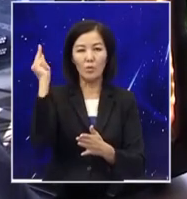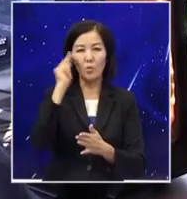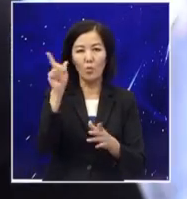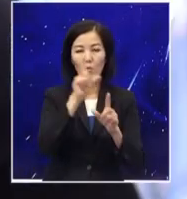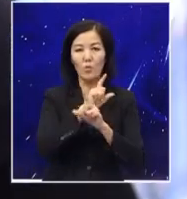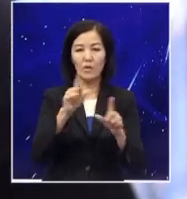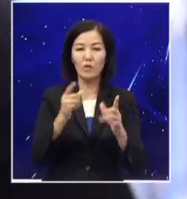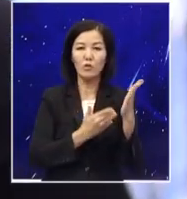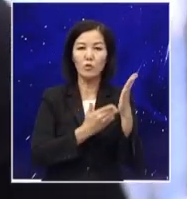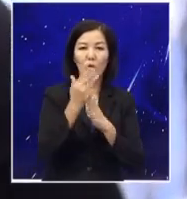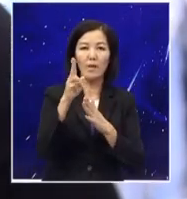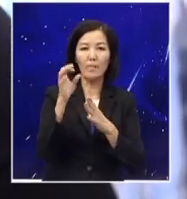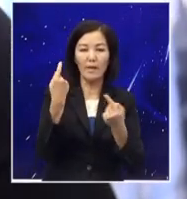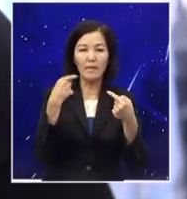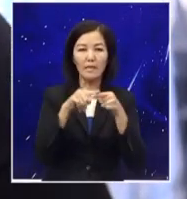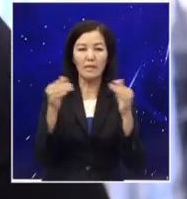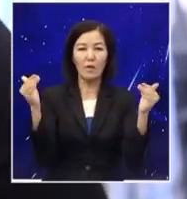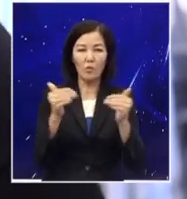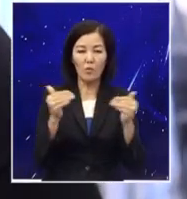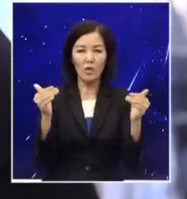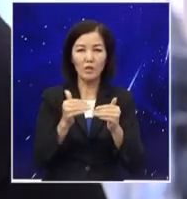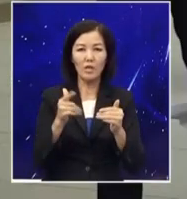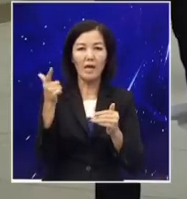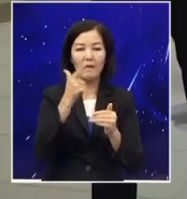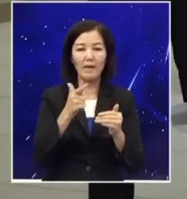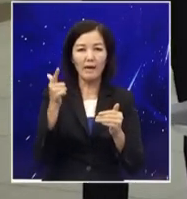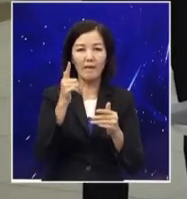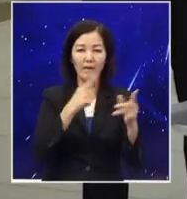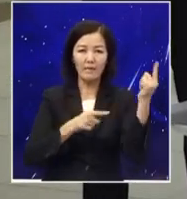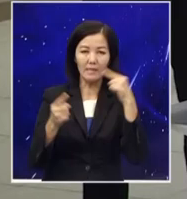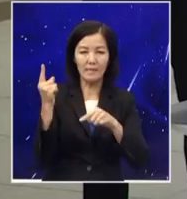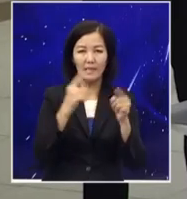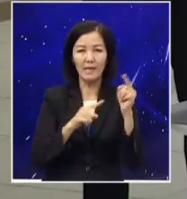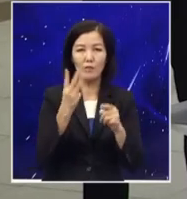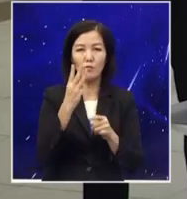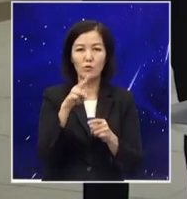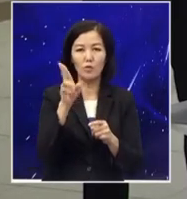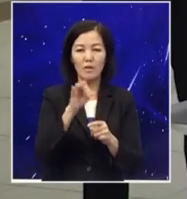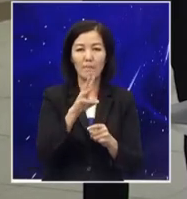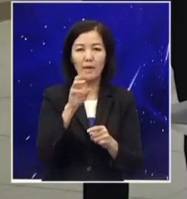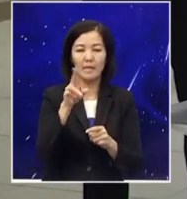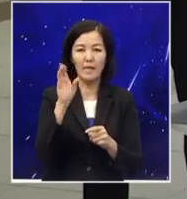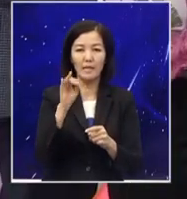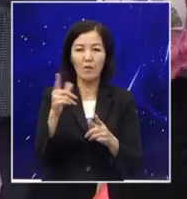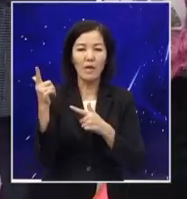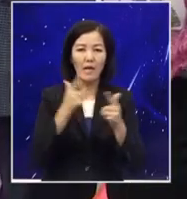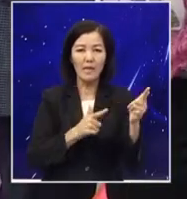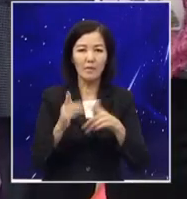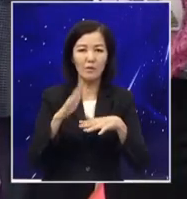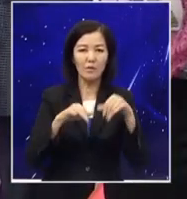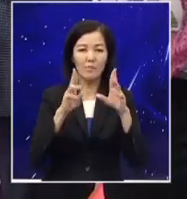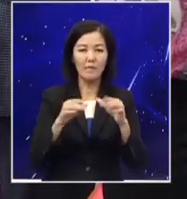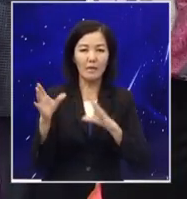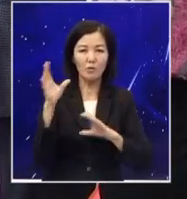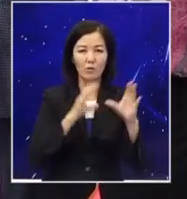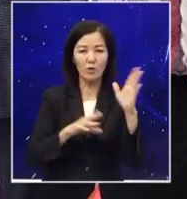бірі Талдықорған жоғары политехникалық колледжі. Мұнда географиялық дизайн, үшті модельдеу, веб-дизайн және әзірлеу сынды мамандық